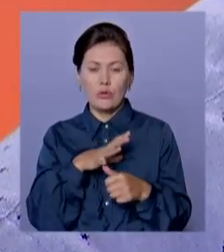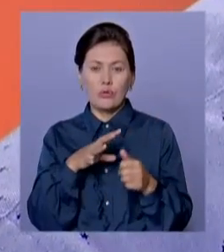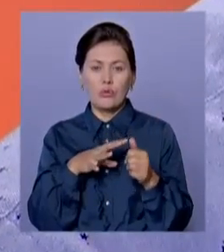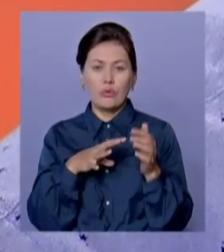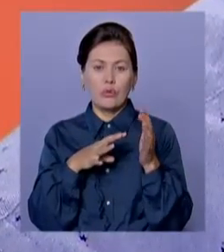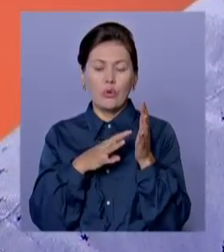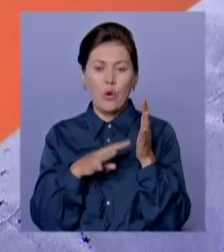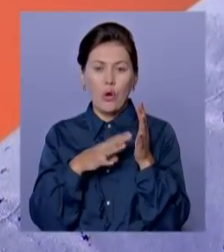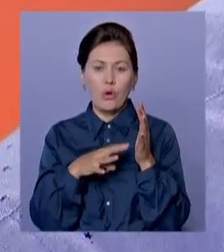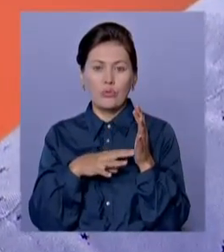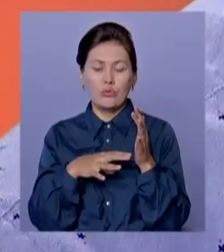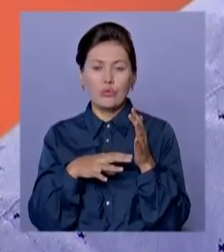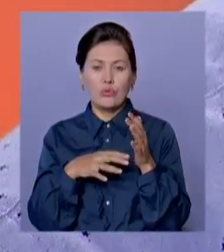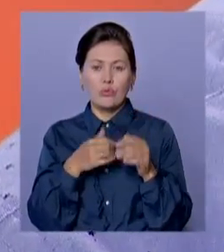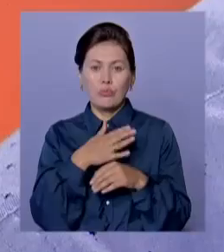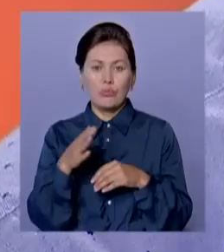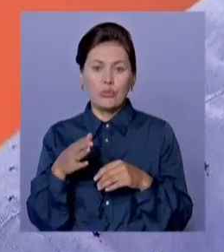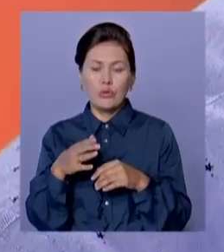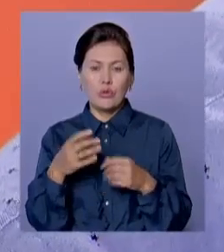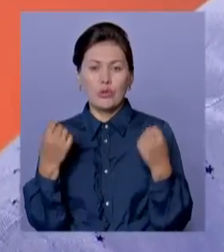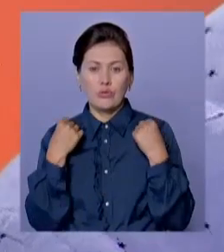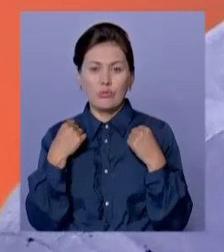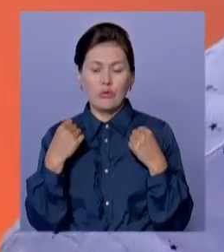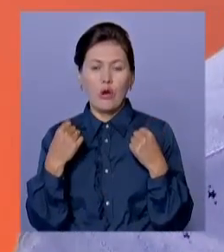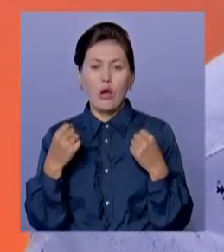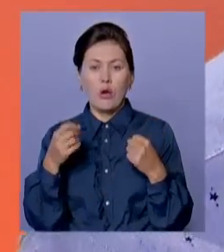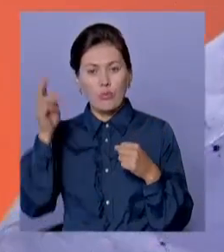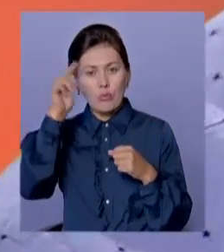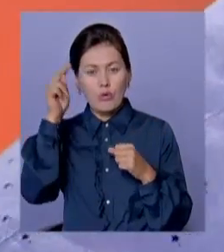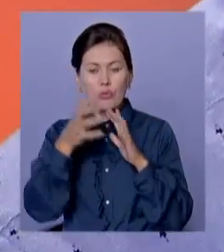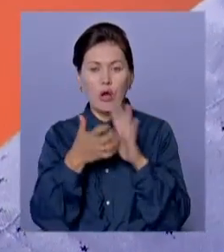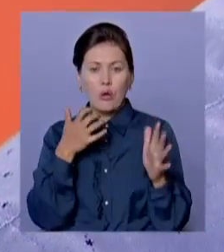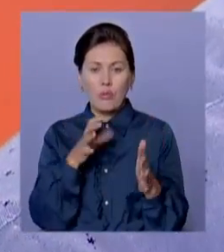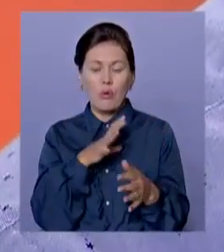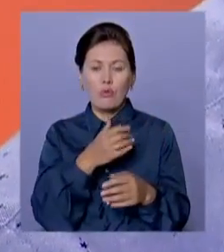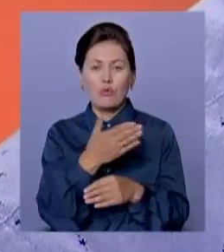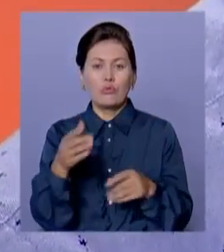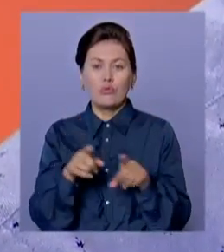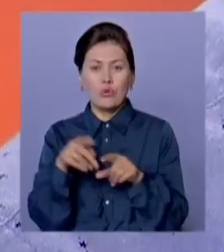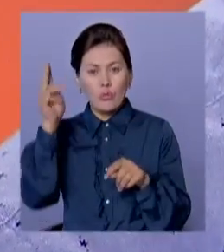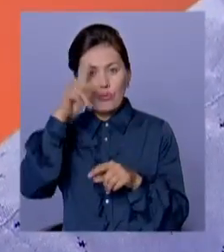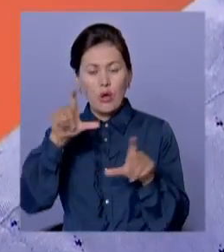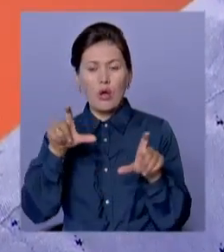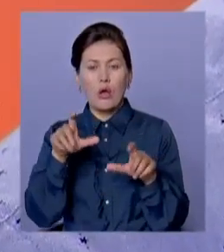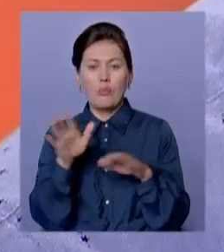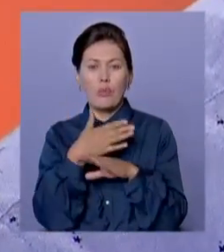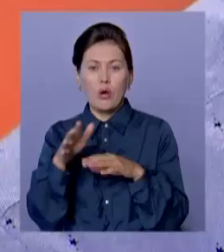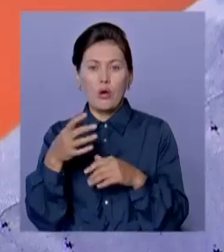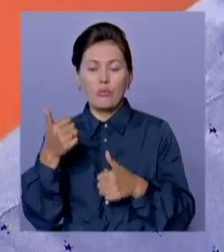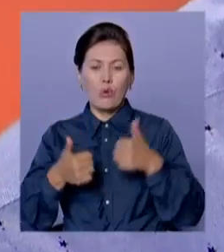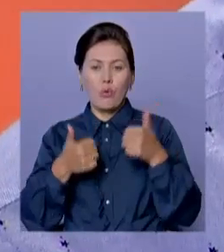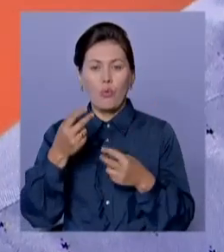Өздеріңіз команда құрастыр? Жоқ, дене шынтықтыру пәнінің мұғалім шақырып алады. Сол мектеп арасында жарыс ойнаймын, содан